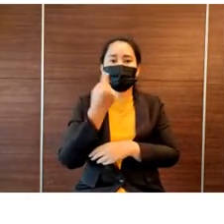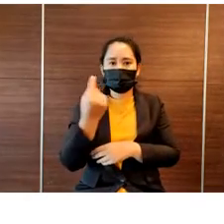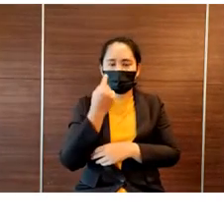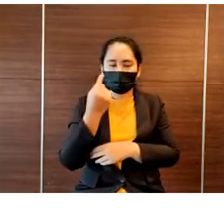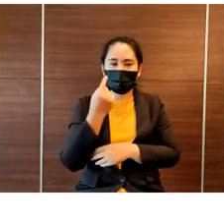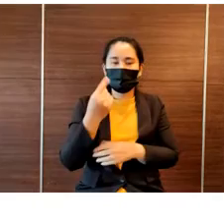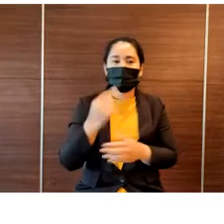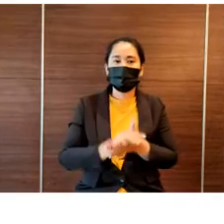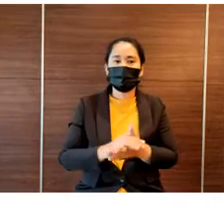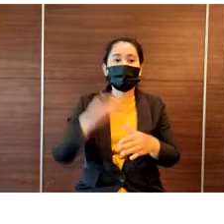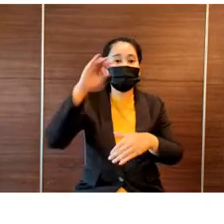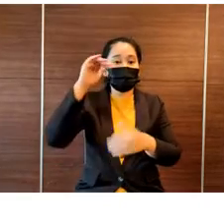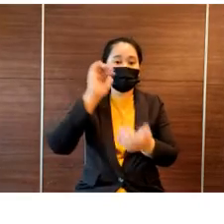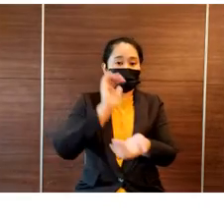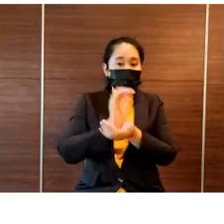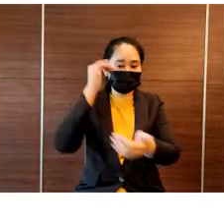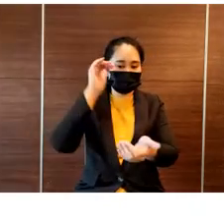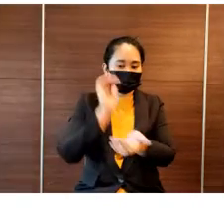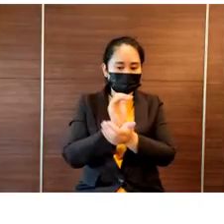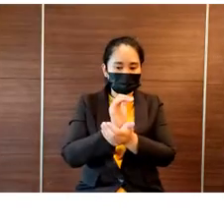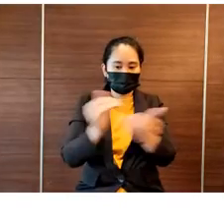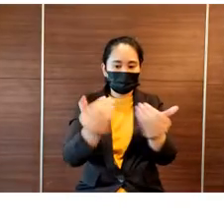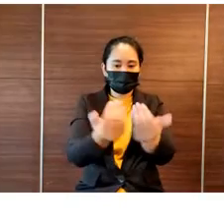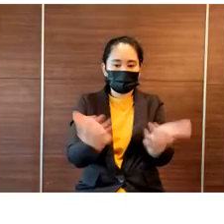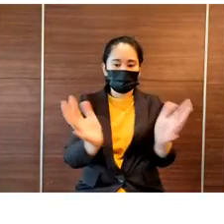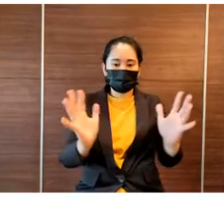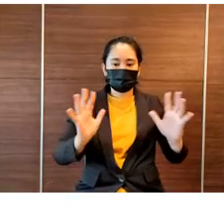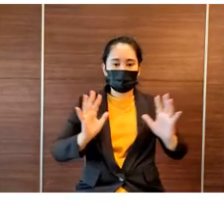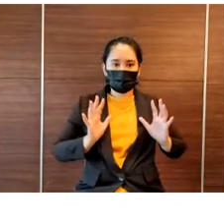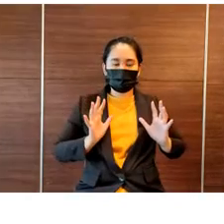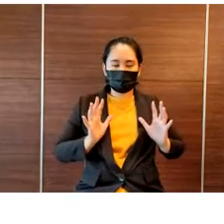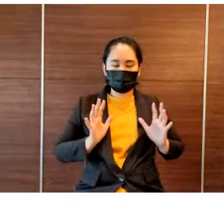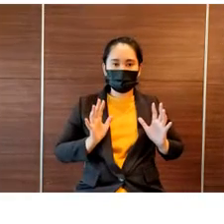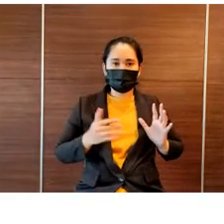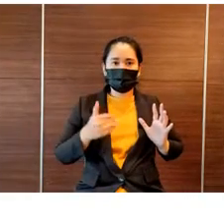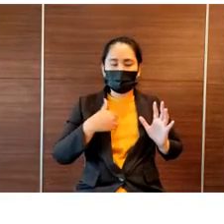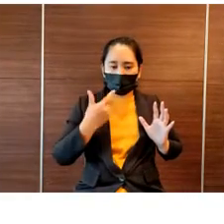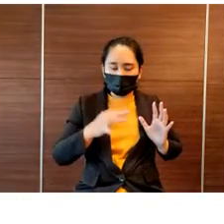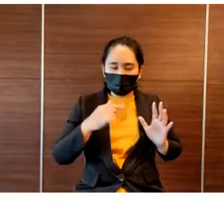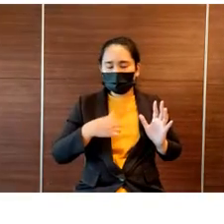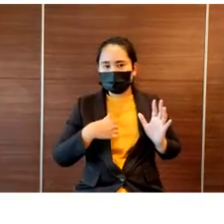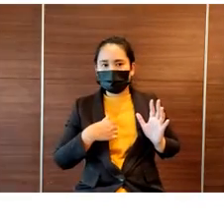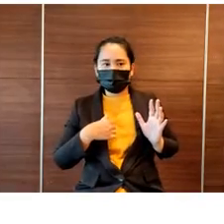ล้อมจับล้อมสถานที่นั้นไว้เลยอ่ะเราก็